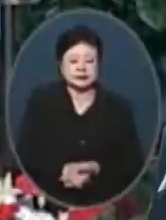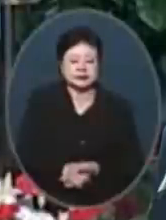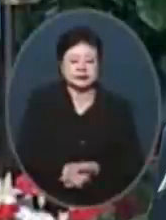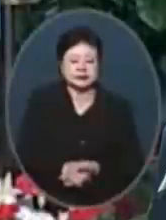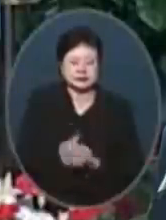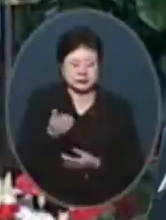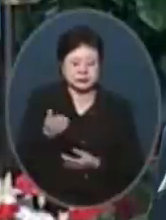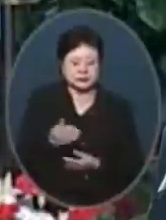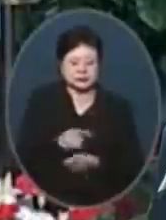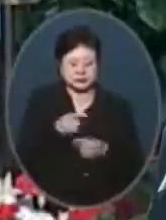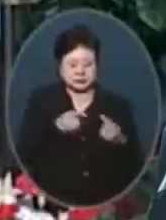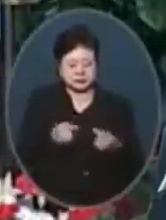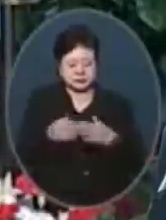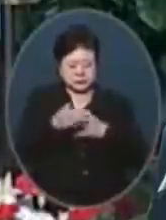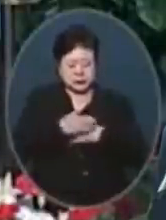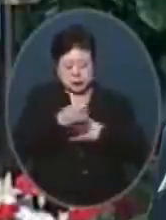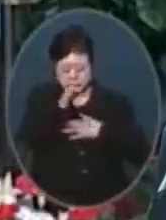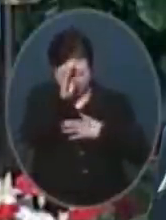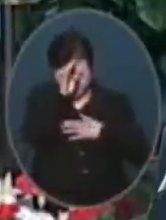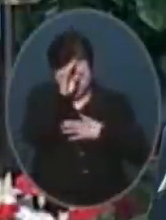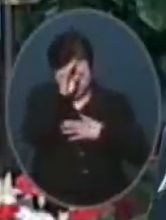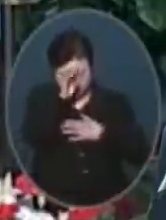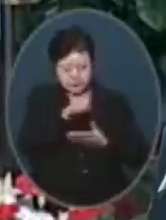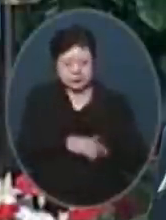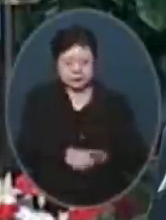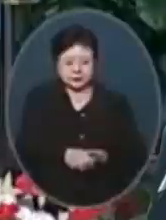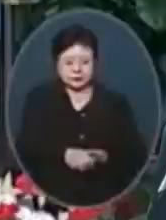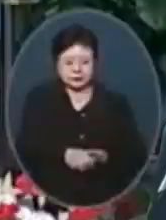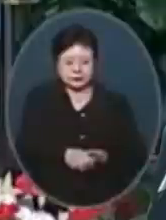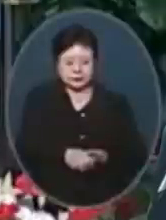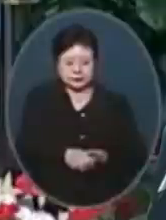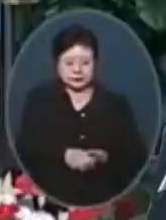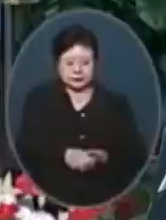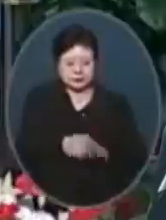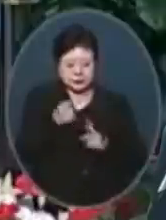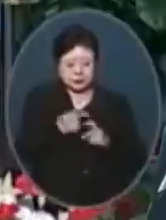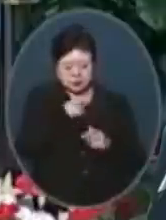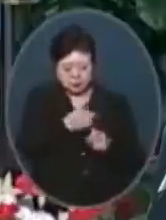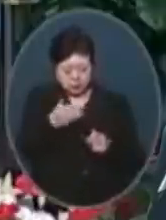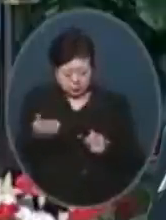여러분 한번 따라 말씀하시죠. 나의 병은 예수님의 보혈로